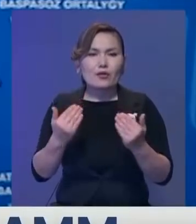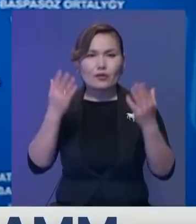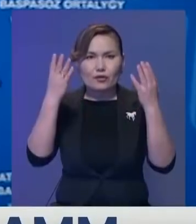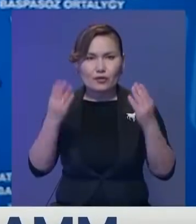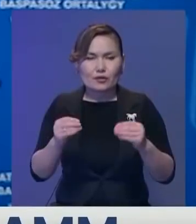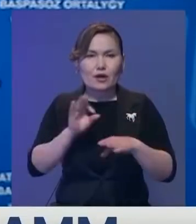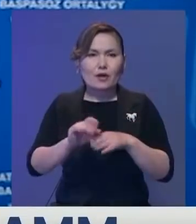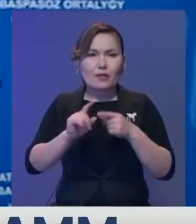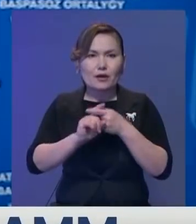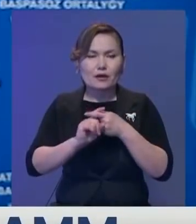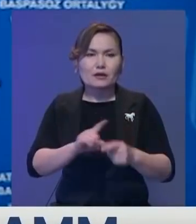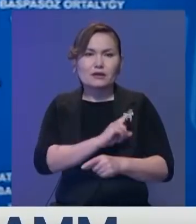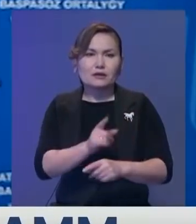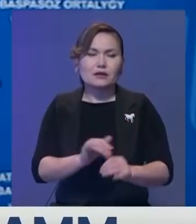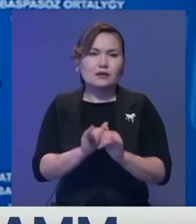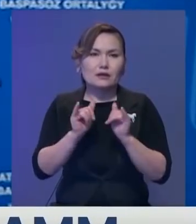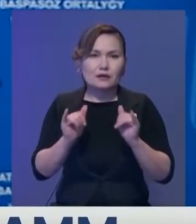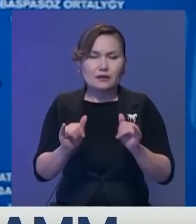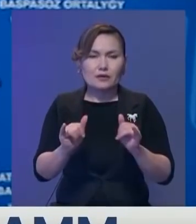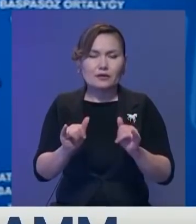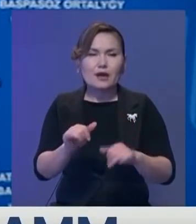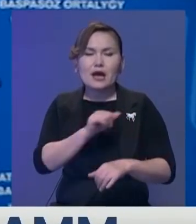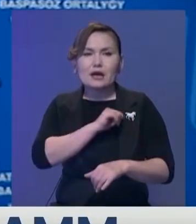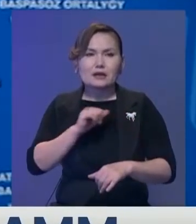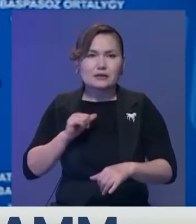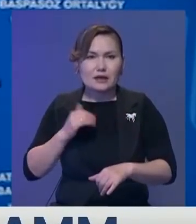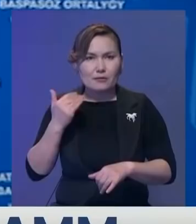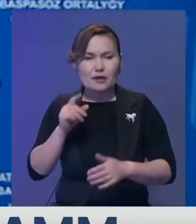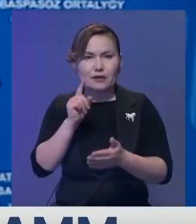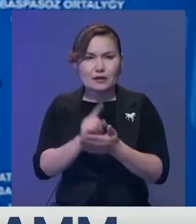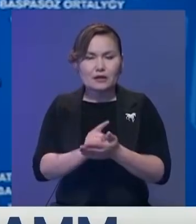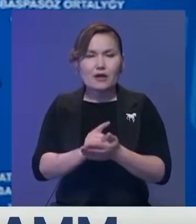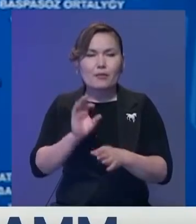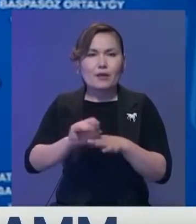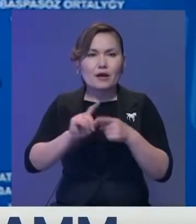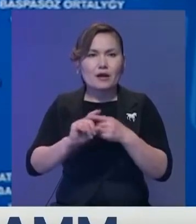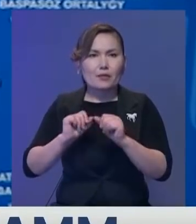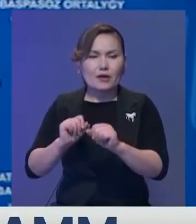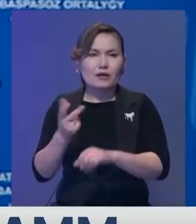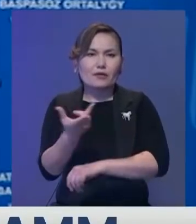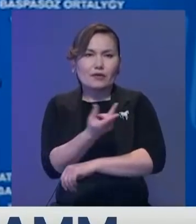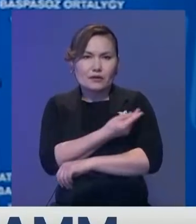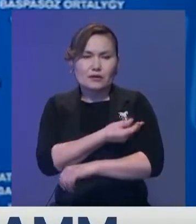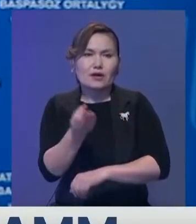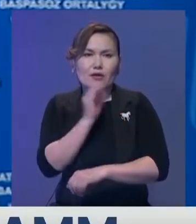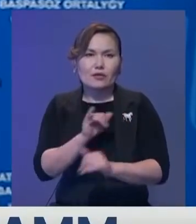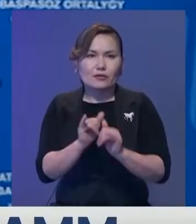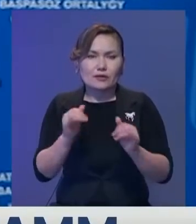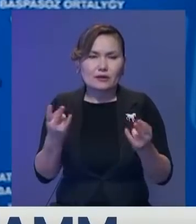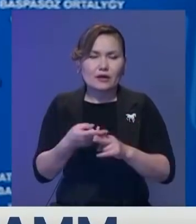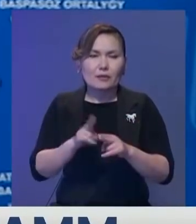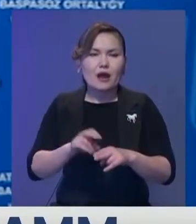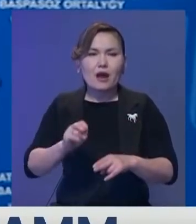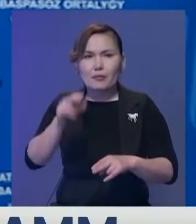коронавирус індетінің өздеріңізді қорғаудың жалғыз жолы бұл вакцинация болып табылады. Сәуір айында